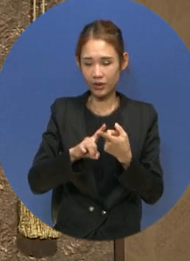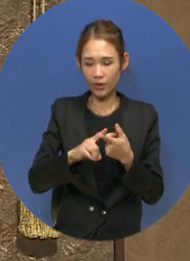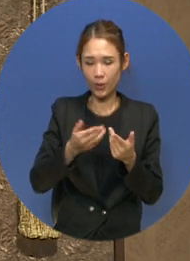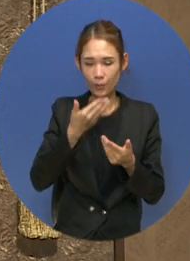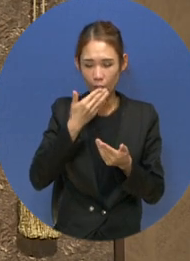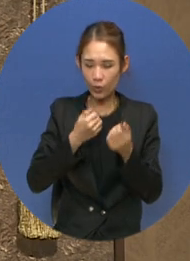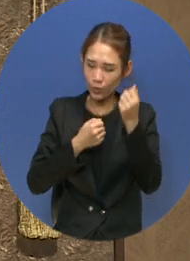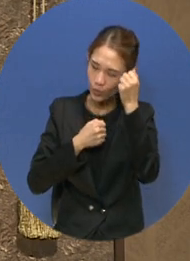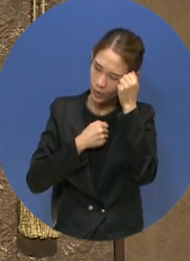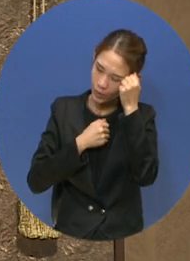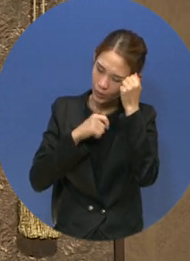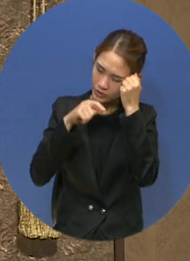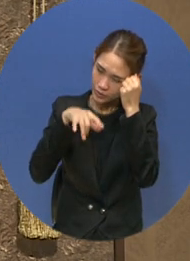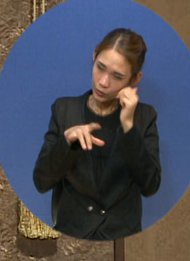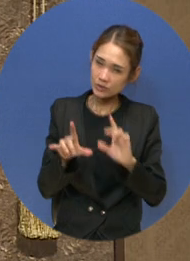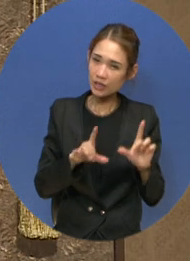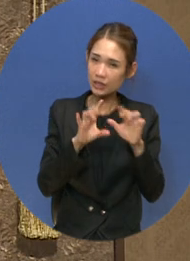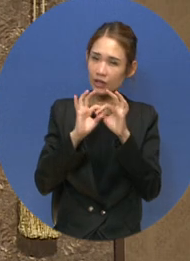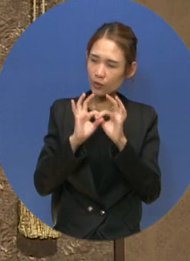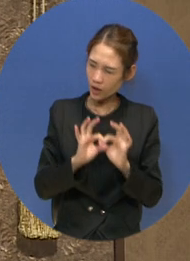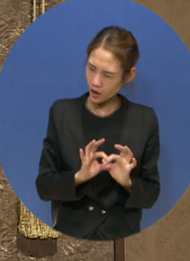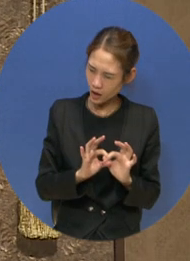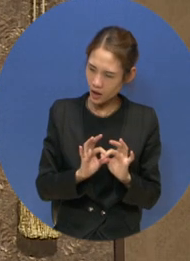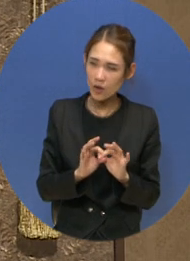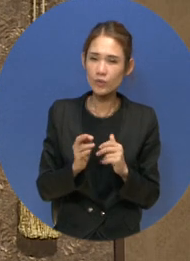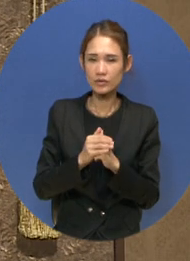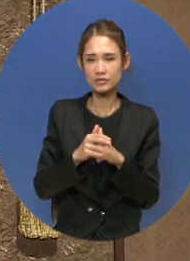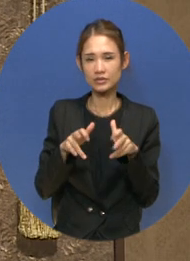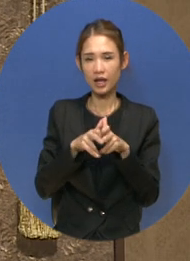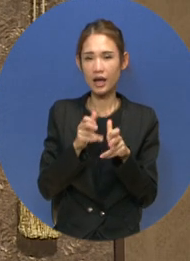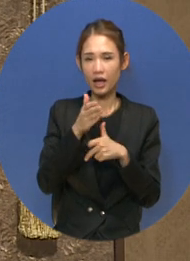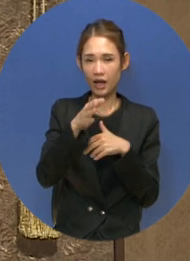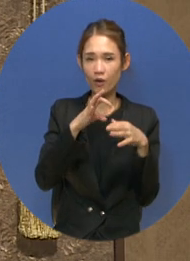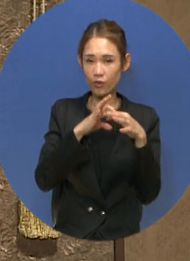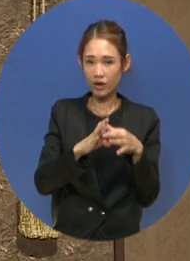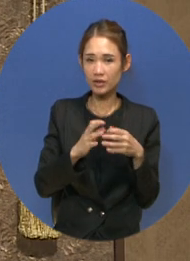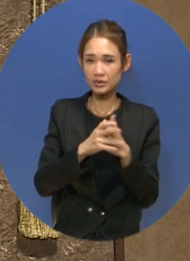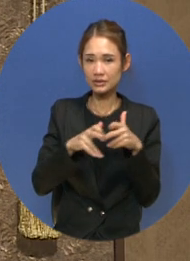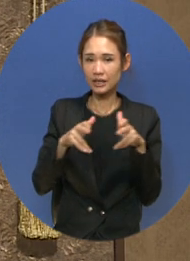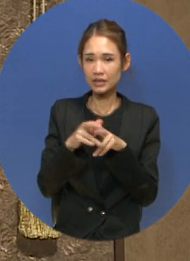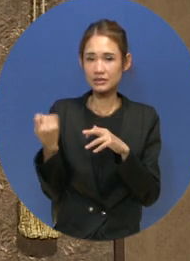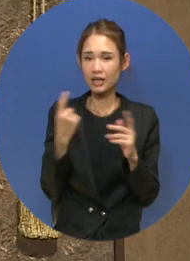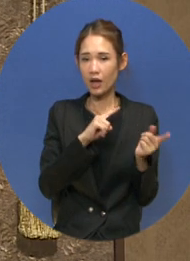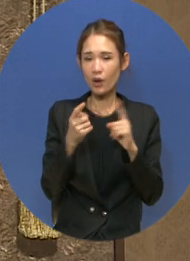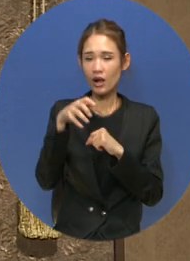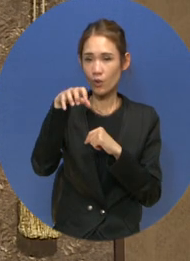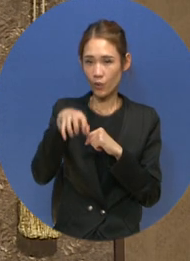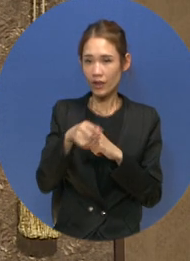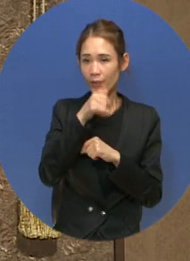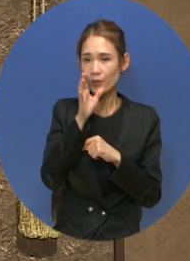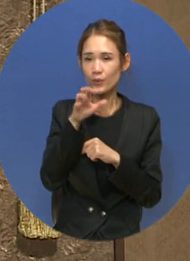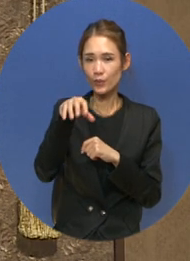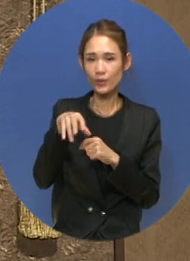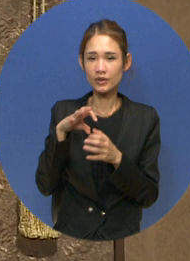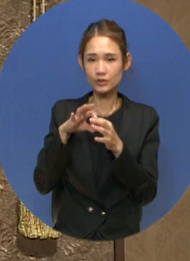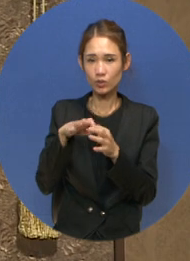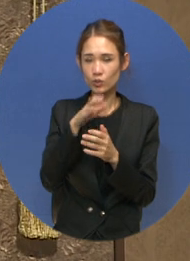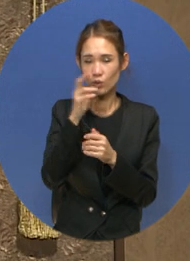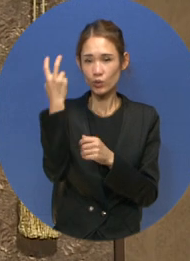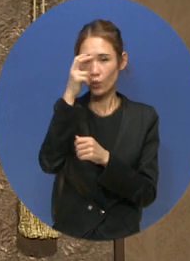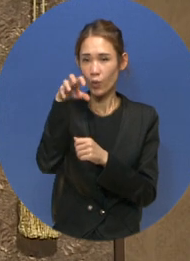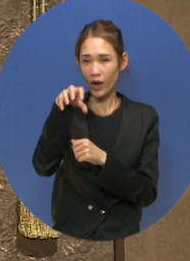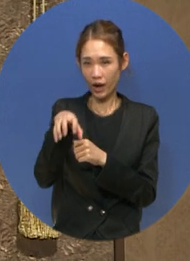자고 그곳에서 계속 생활하는 장애인 쪽으로서는 장애인 재활원이라든가 노인 쪽의